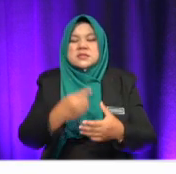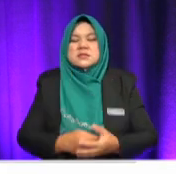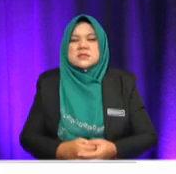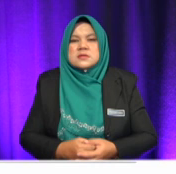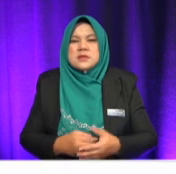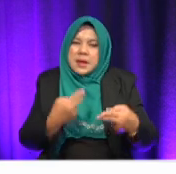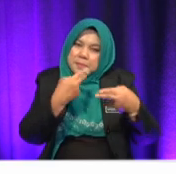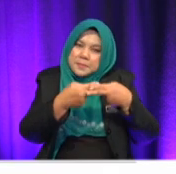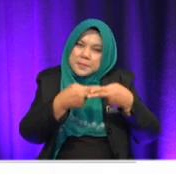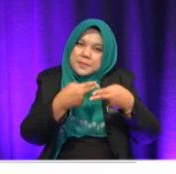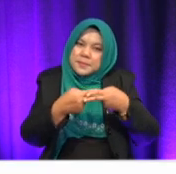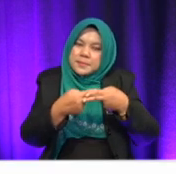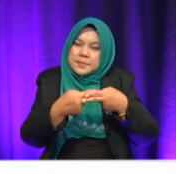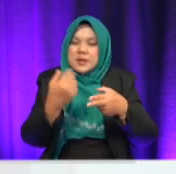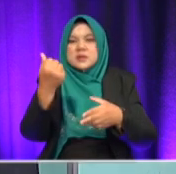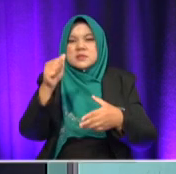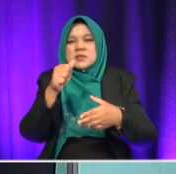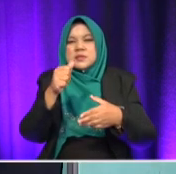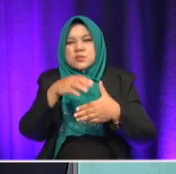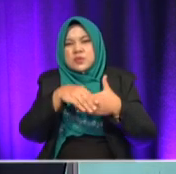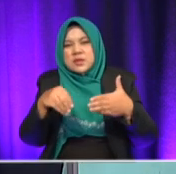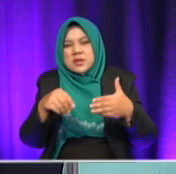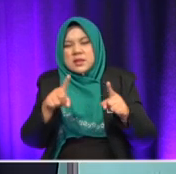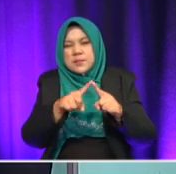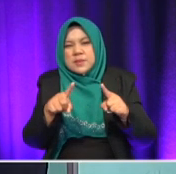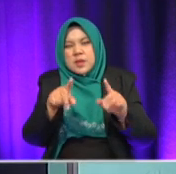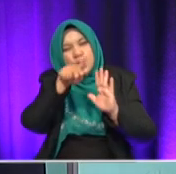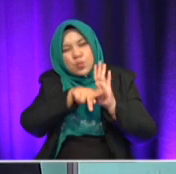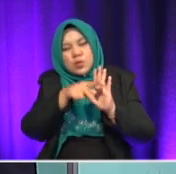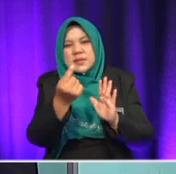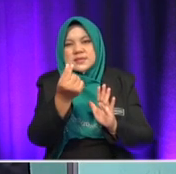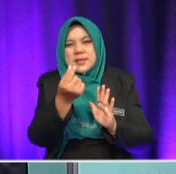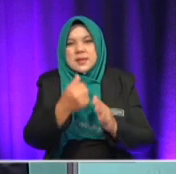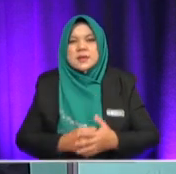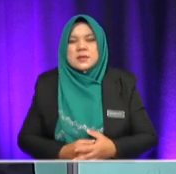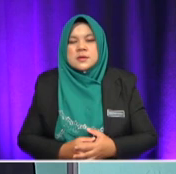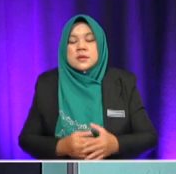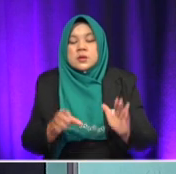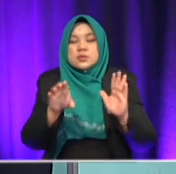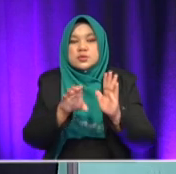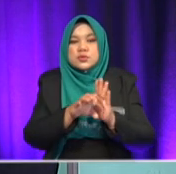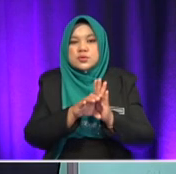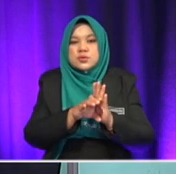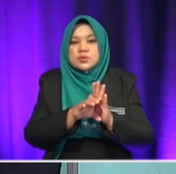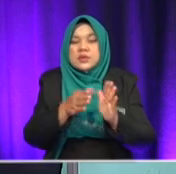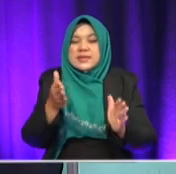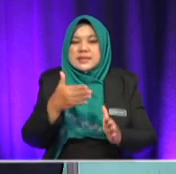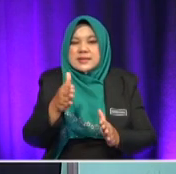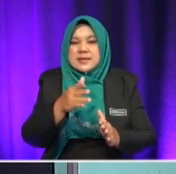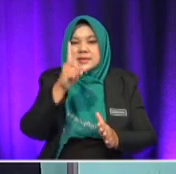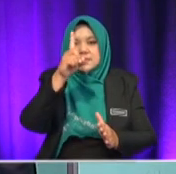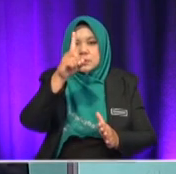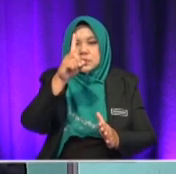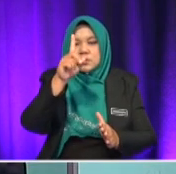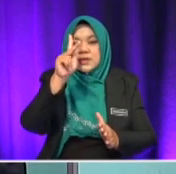dekat-dekatlah anak boleh beli tapi hampir-hampir masih lagi dia kekurangan sekurang-kurangnya contoh ikan itu sekilo sekali